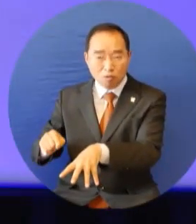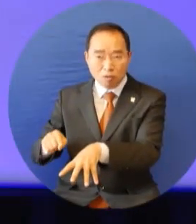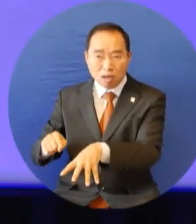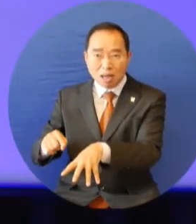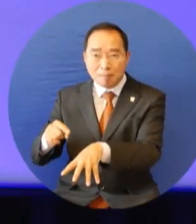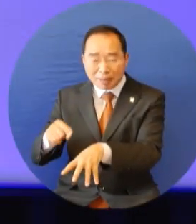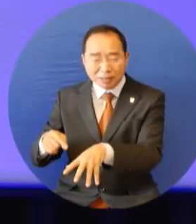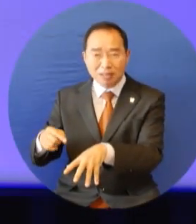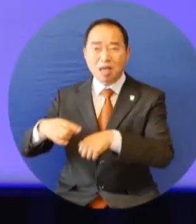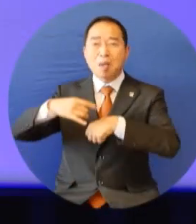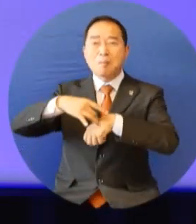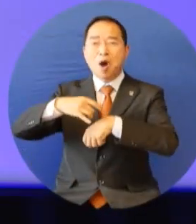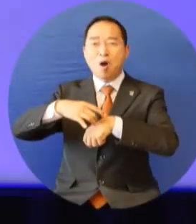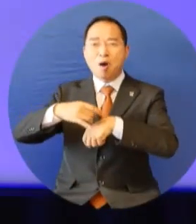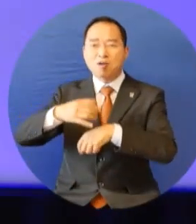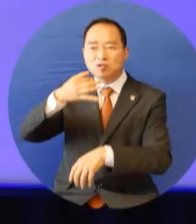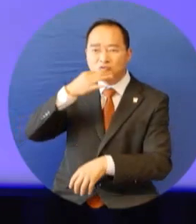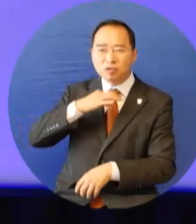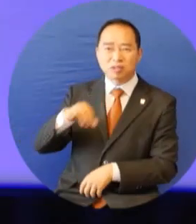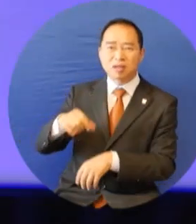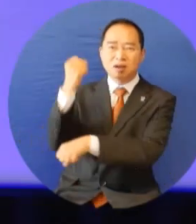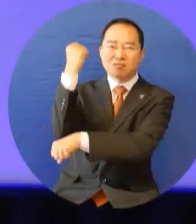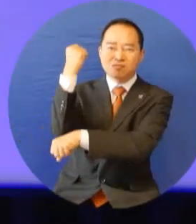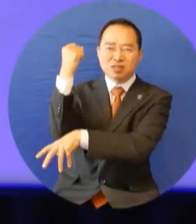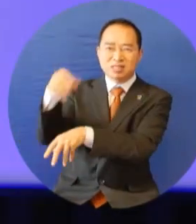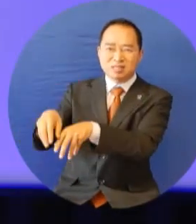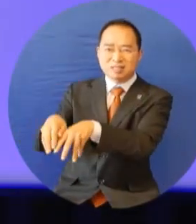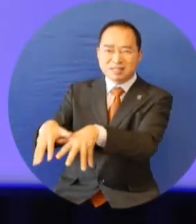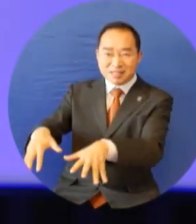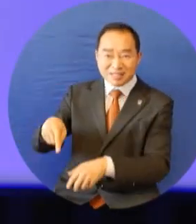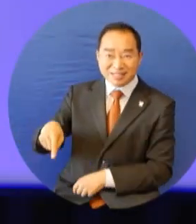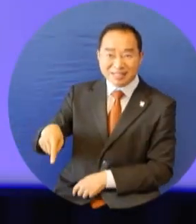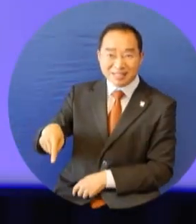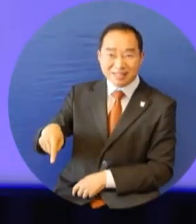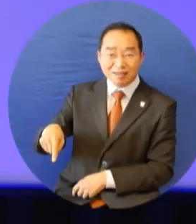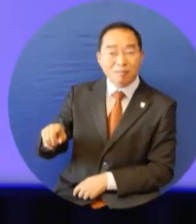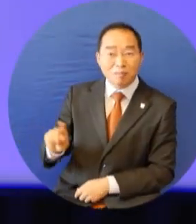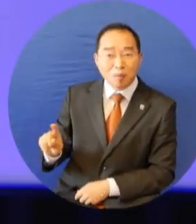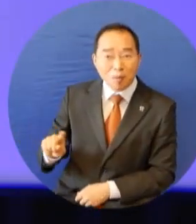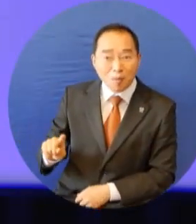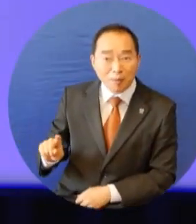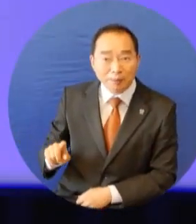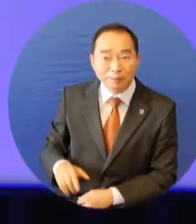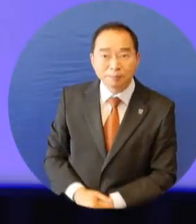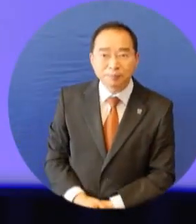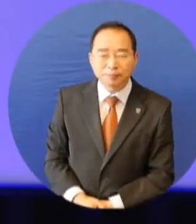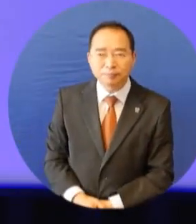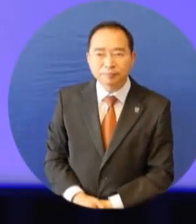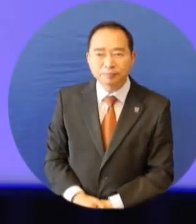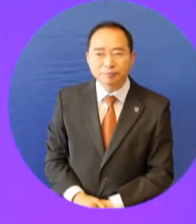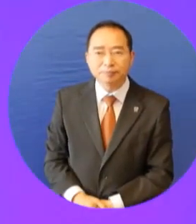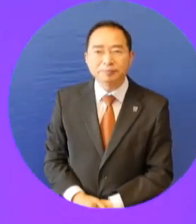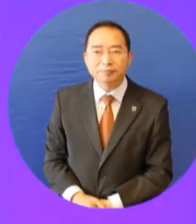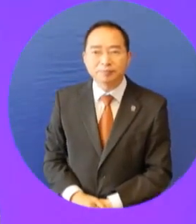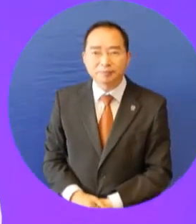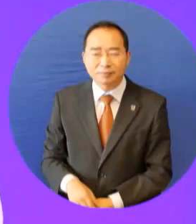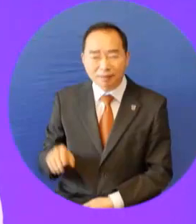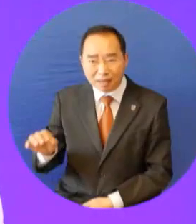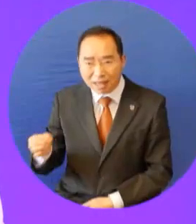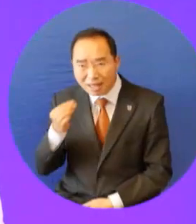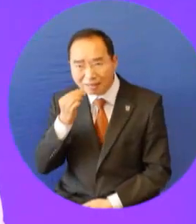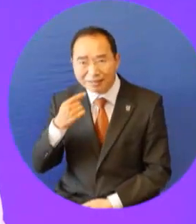튼튼하게 한다. 뼈에 가장 유익하다. 그럼 그러한 뿌리로 우리가 쉽게 만나볼 수 있는 게 뭔가. 이